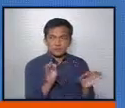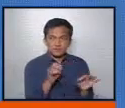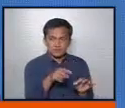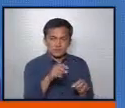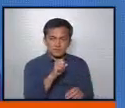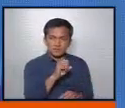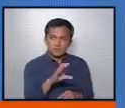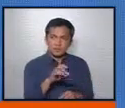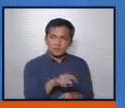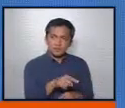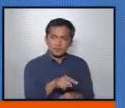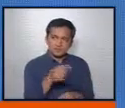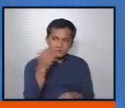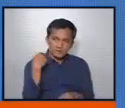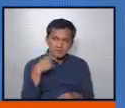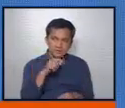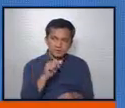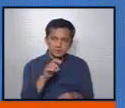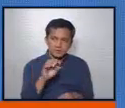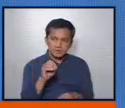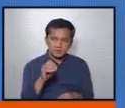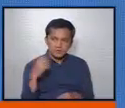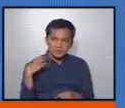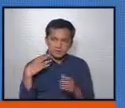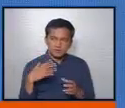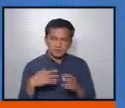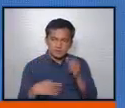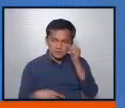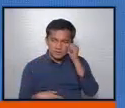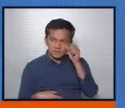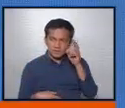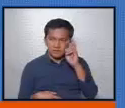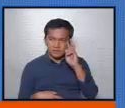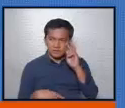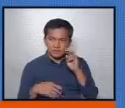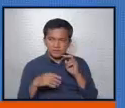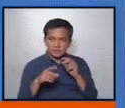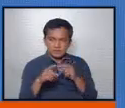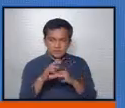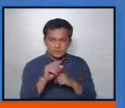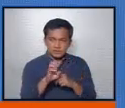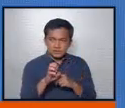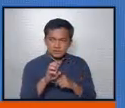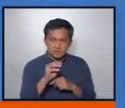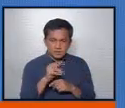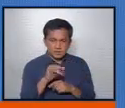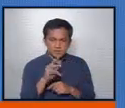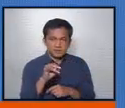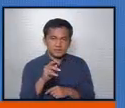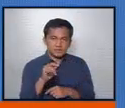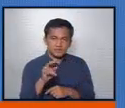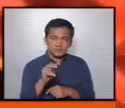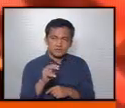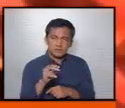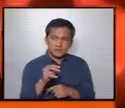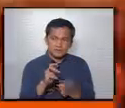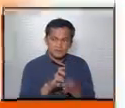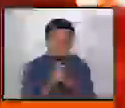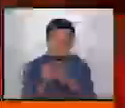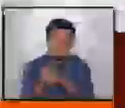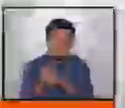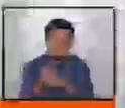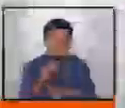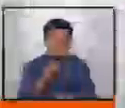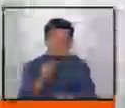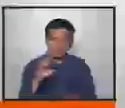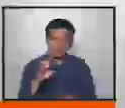Inabuswelto ng Korte Suprema si dating PCSO Chairman Sergio Valencia sa kasong malversation.